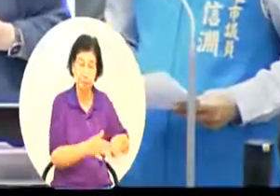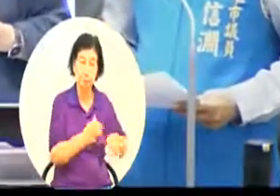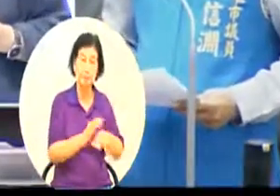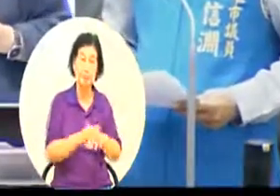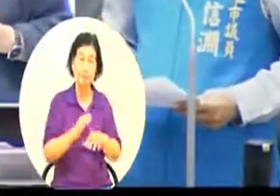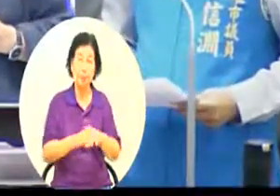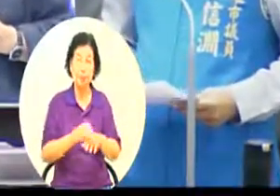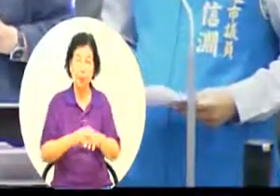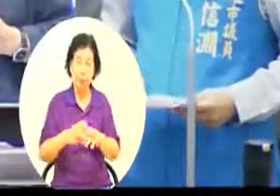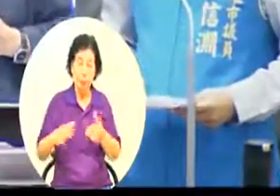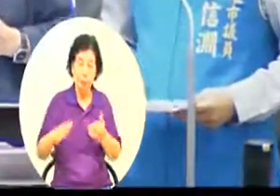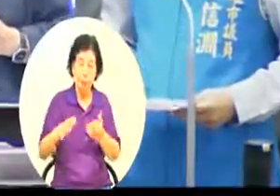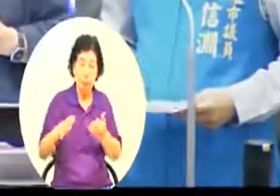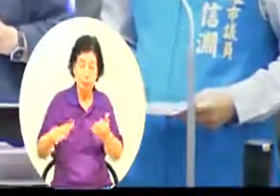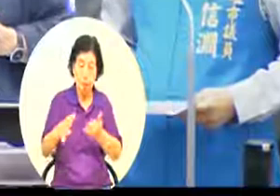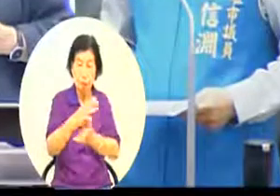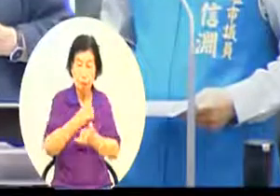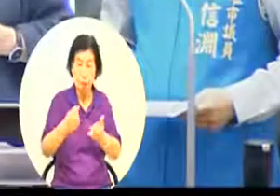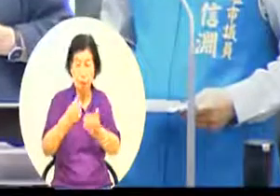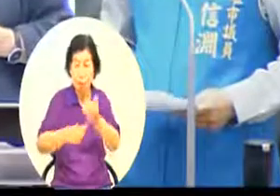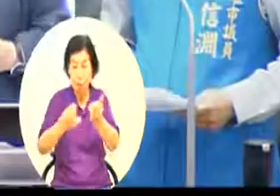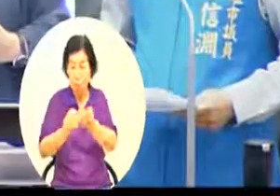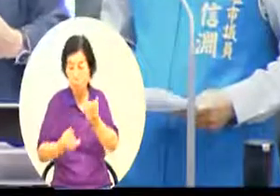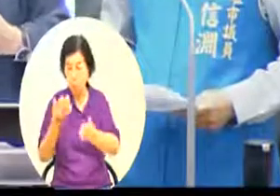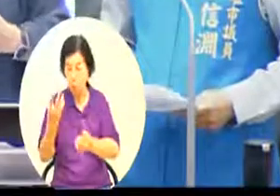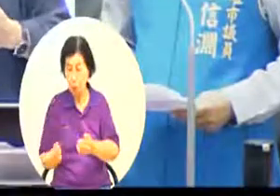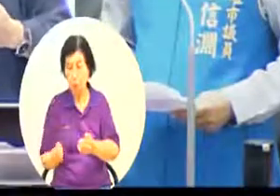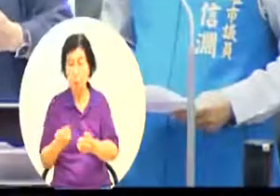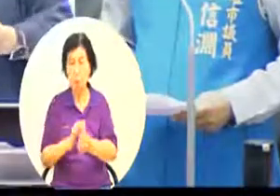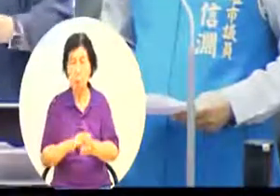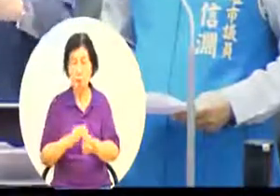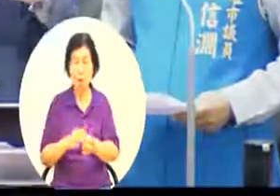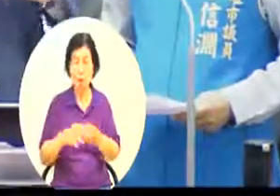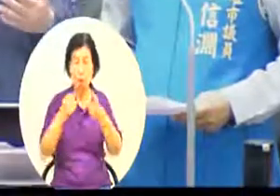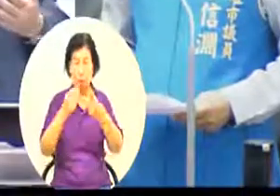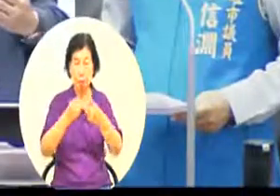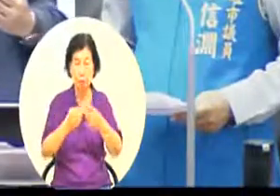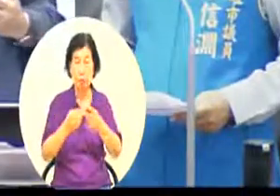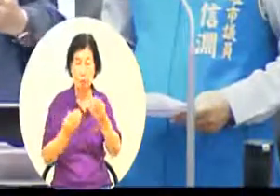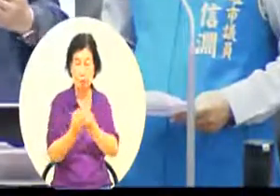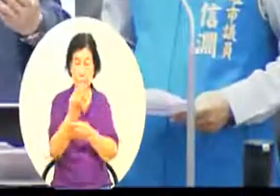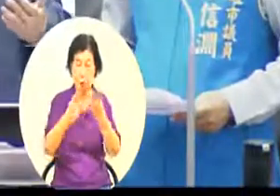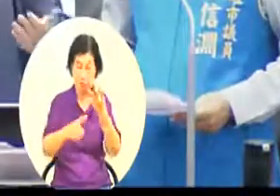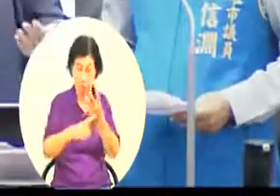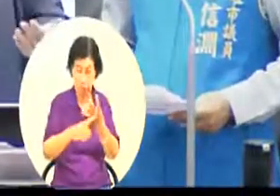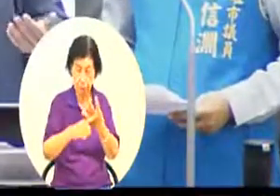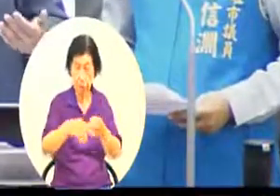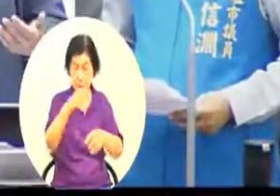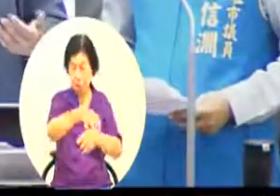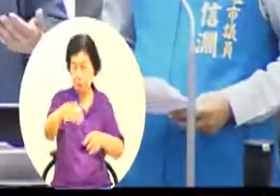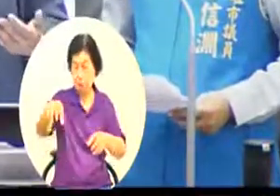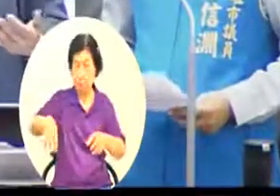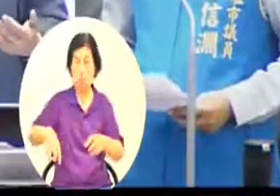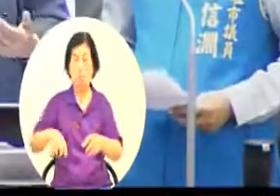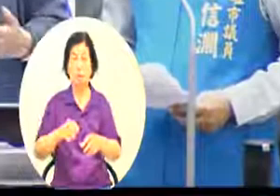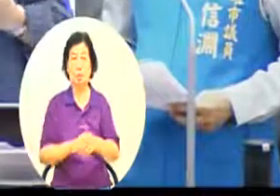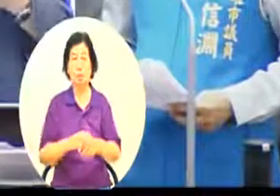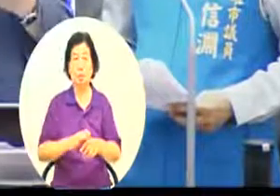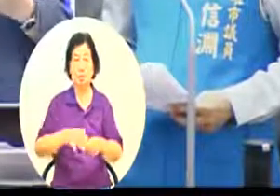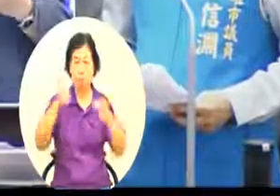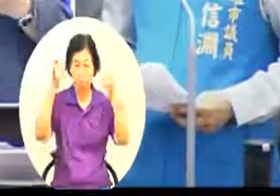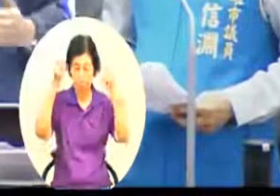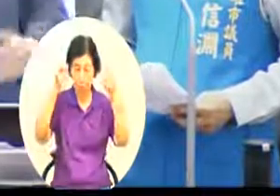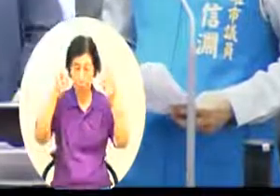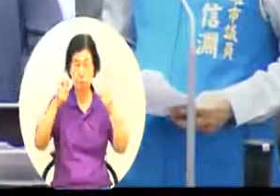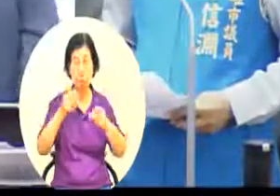率这么低，一方面因为产业的布局，好在高雄，我们几乎很少有机会。但是